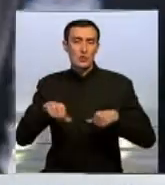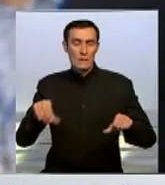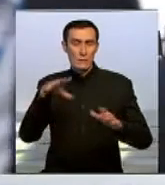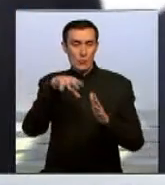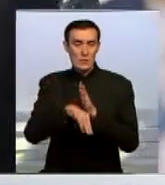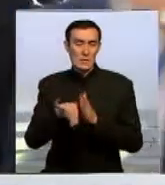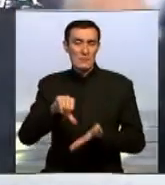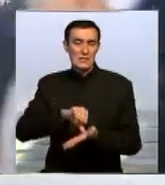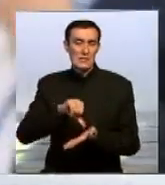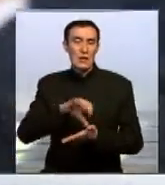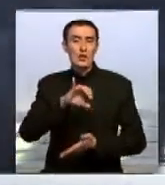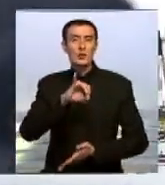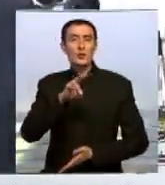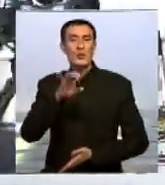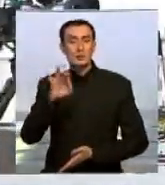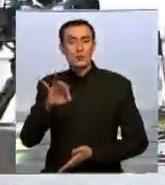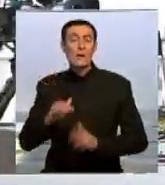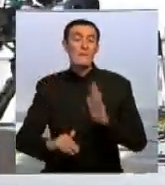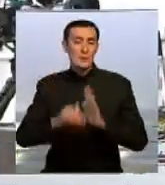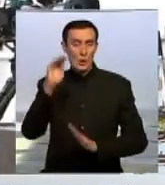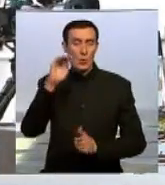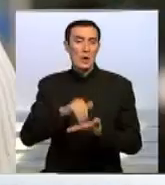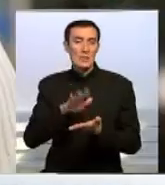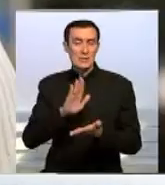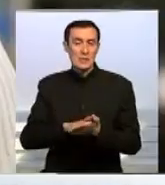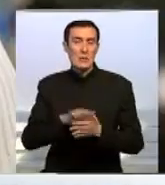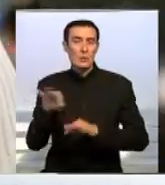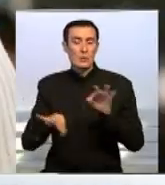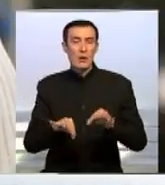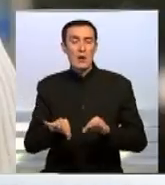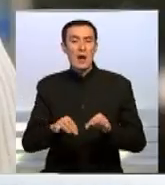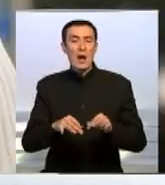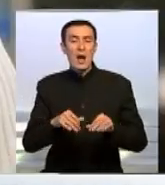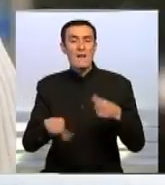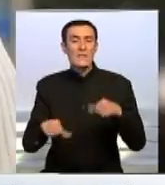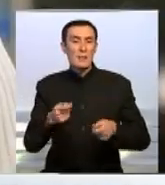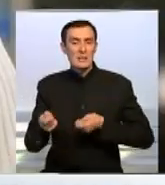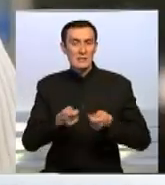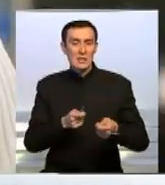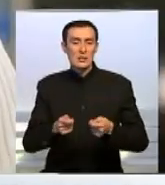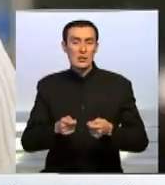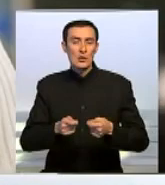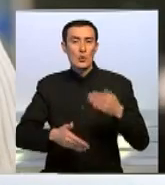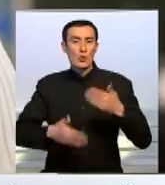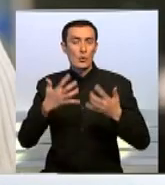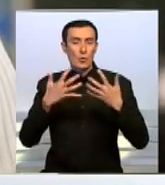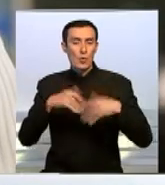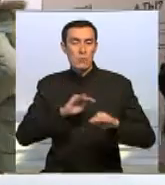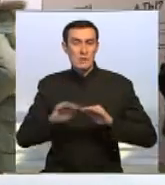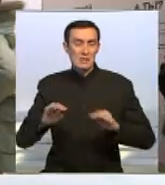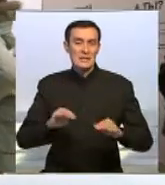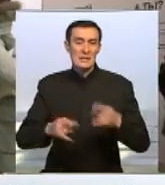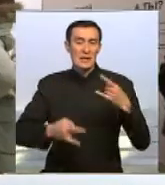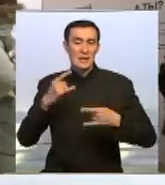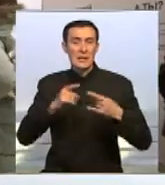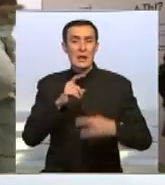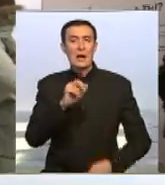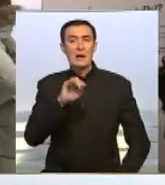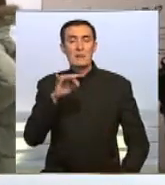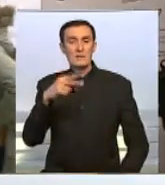также представители ЮНЕСКО, высоко оценило проект по автоматизации и роботизации студии телеканала